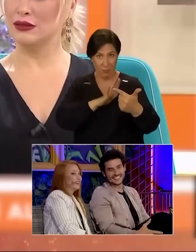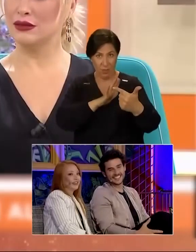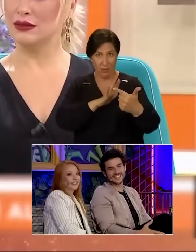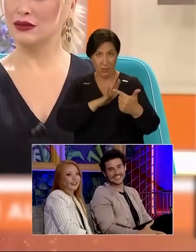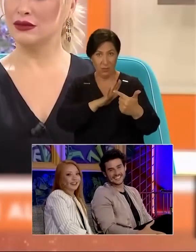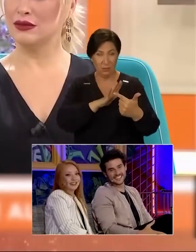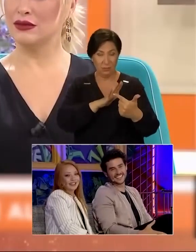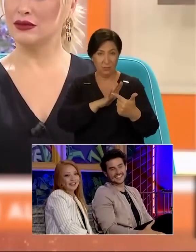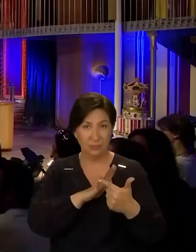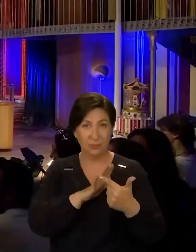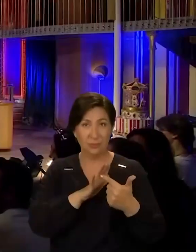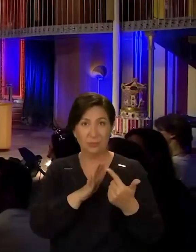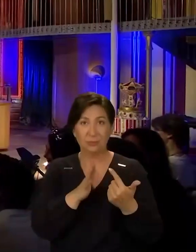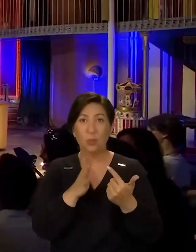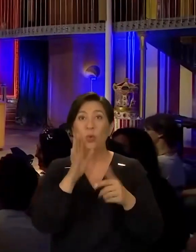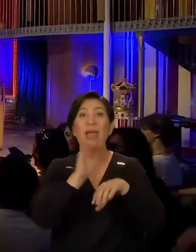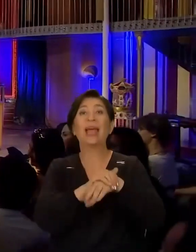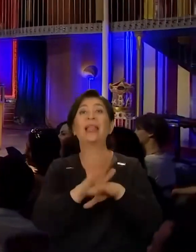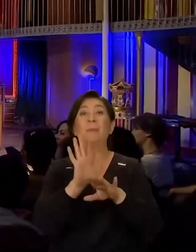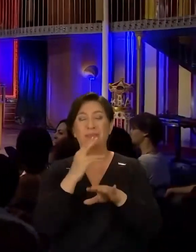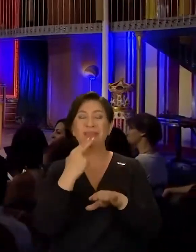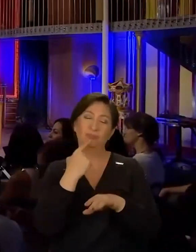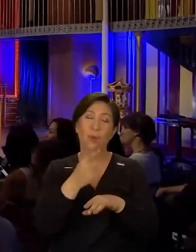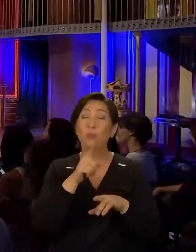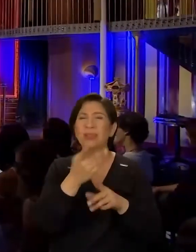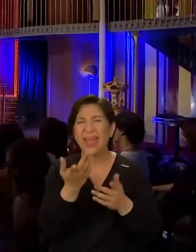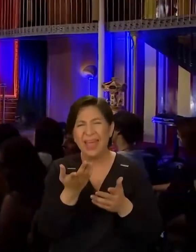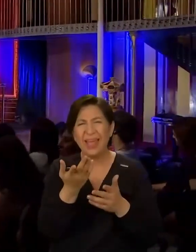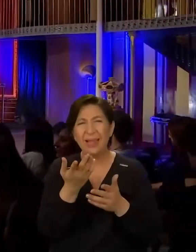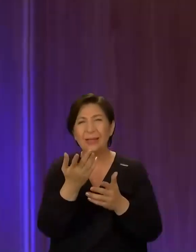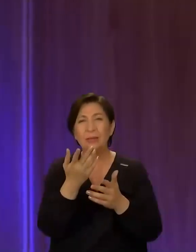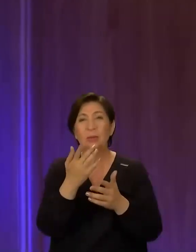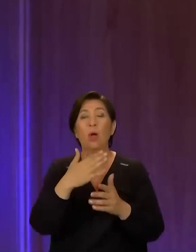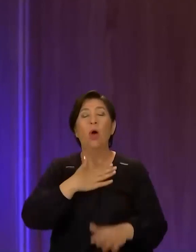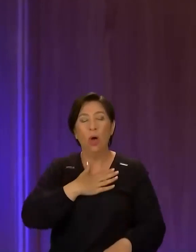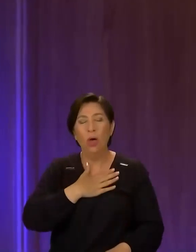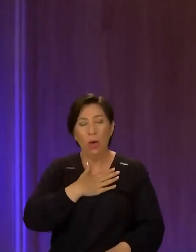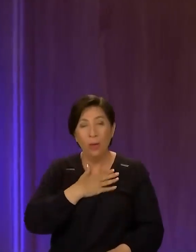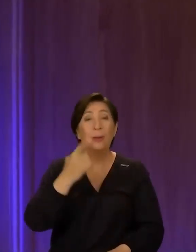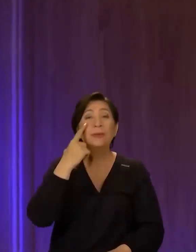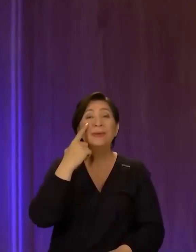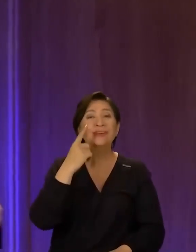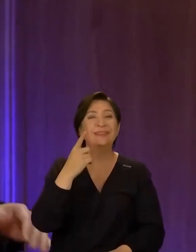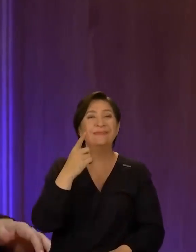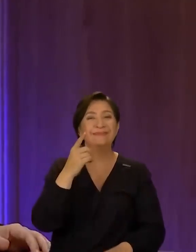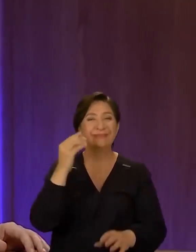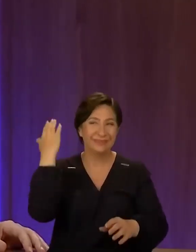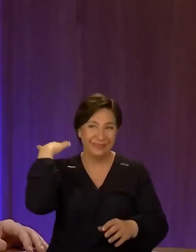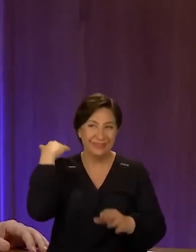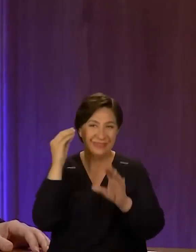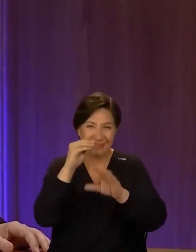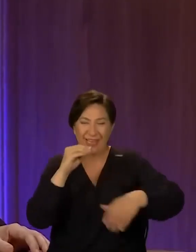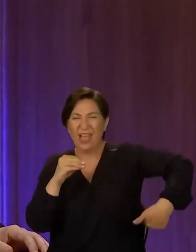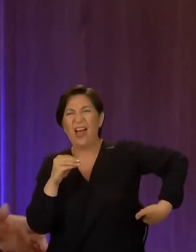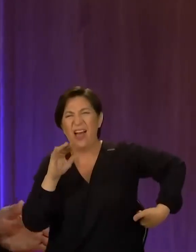mı karşılıklı? Dur. Bunu yakalayamadım. Şimdi bu nedir? Yani şimdi şey öksür bakayım filan dendiğinde